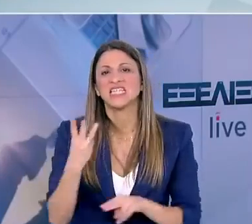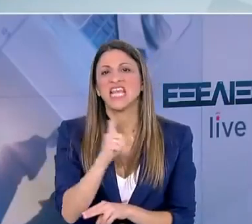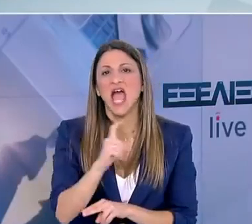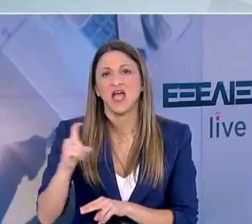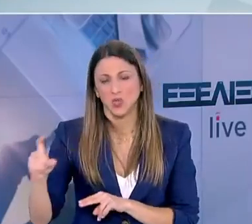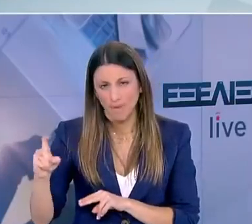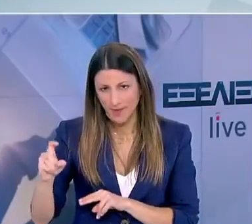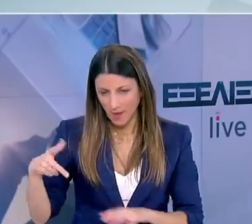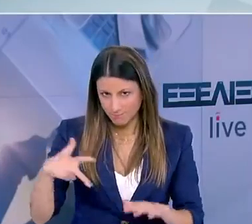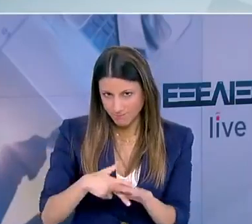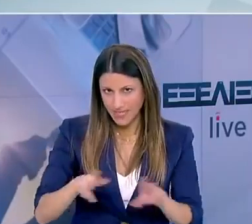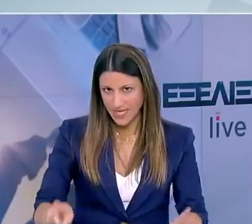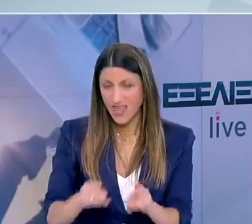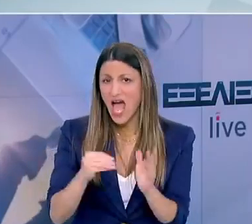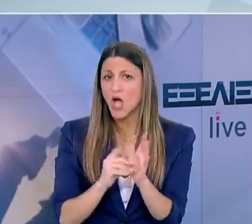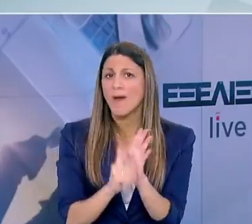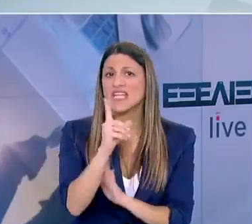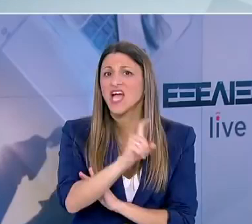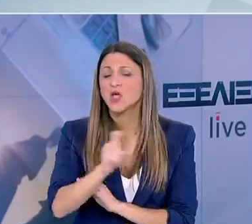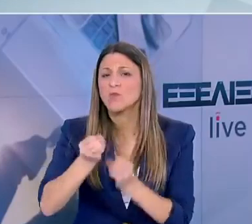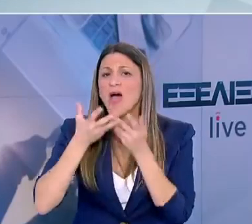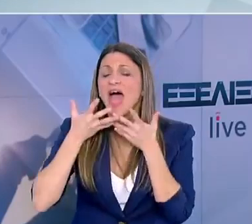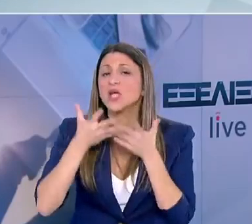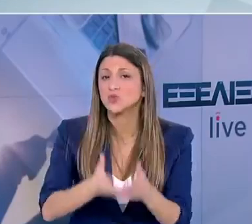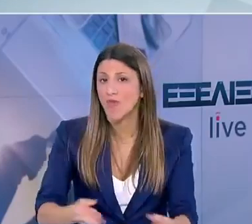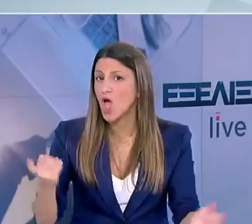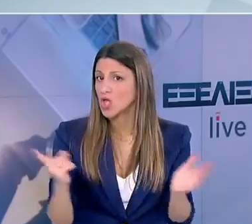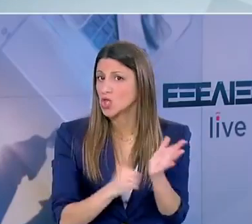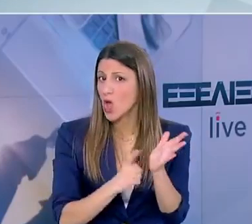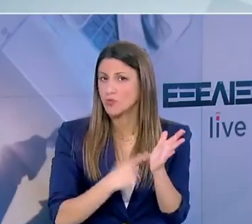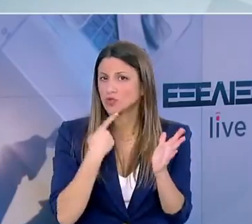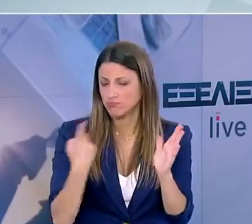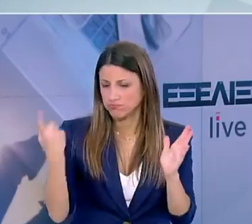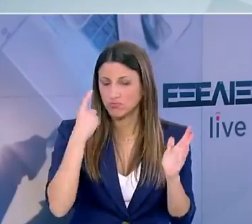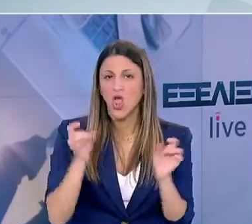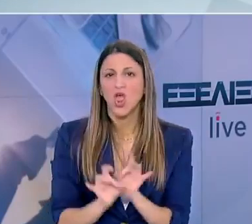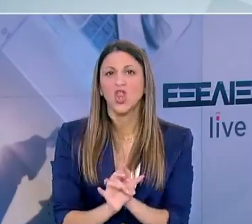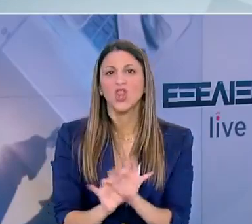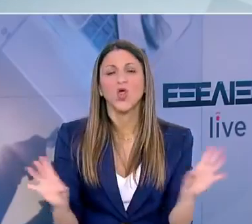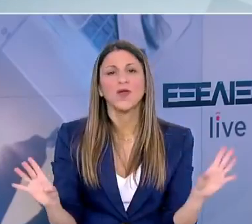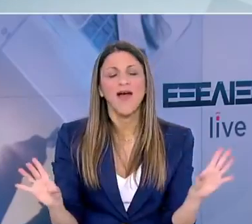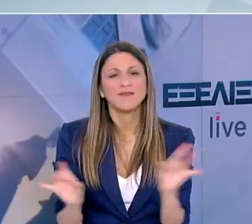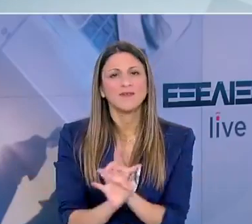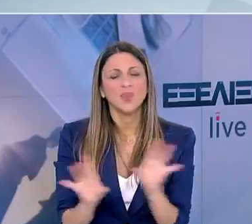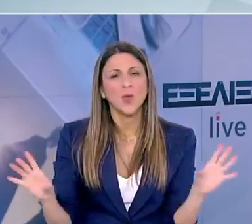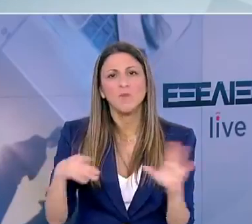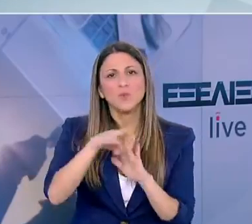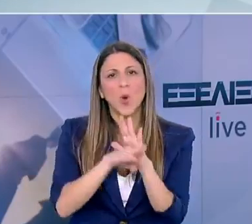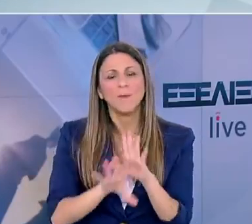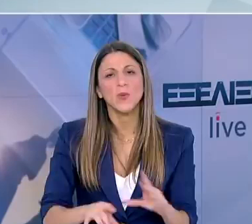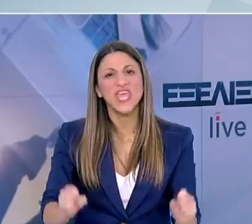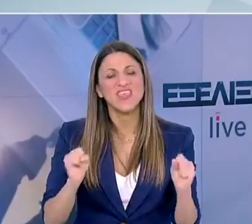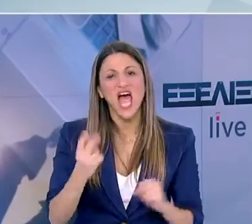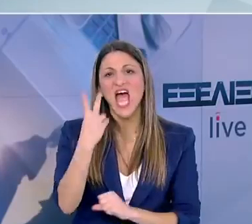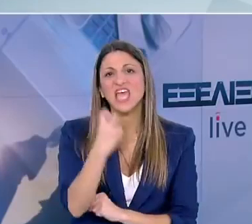κέντρα, 11 εκατομμύρια για διαφημιστική δαπάνη, όταν ο νόμος επιβάλλει τη δωρεάν εκπομπή μηνυμάτων που αφορούν την υγεία και